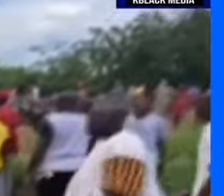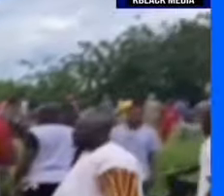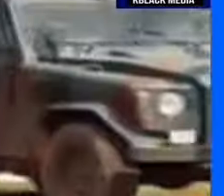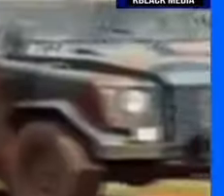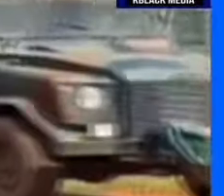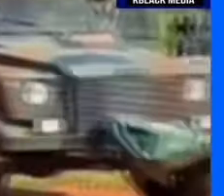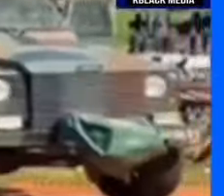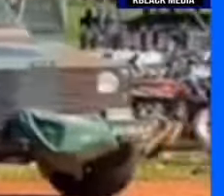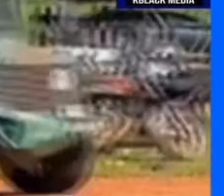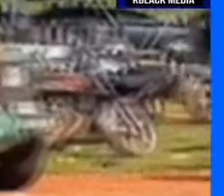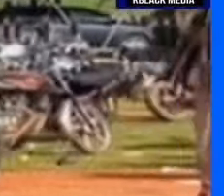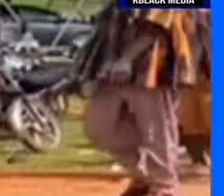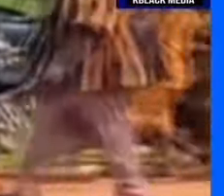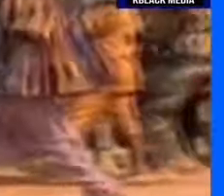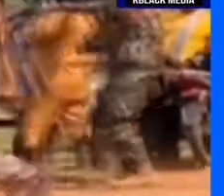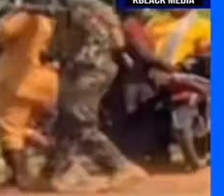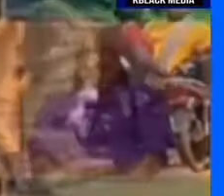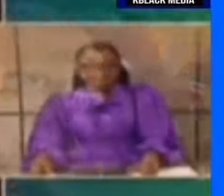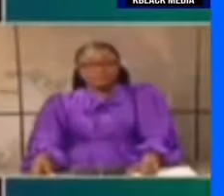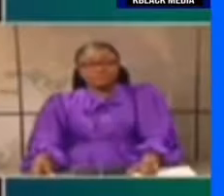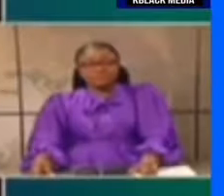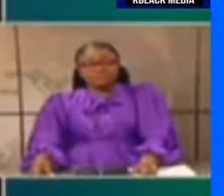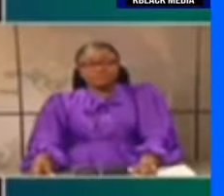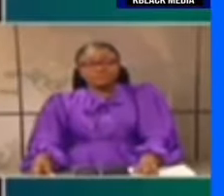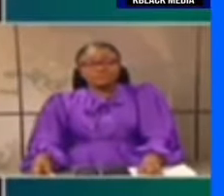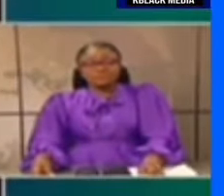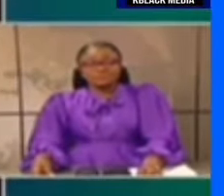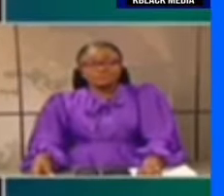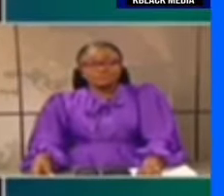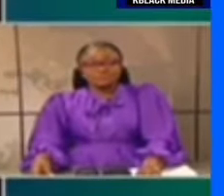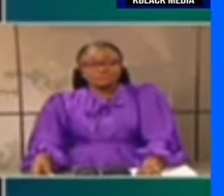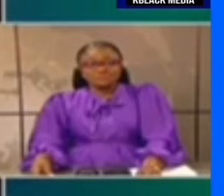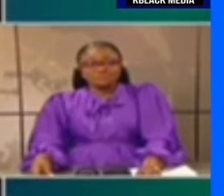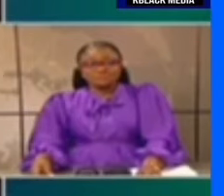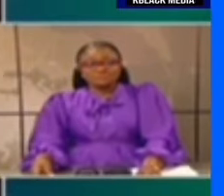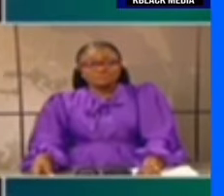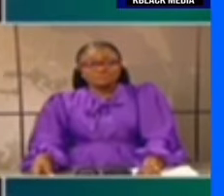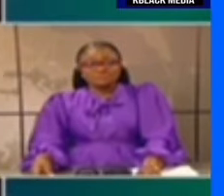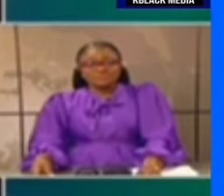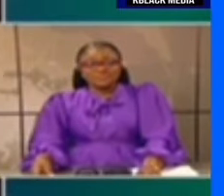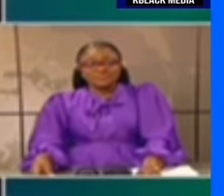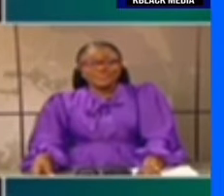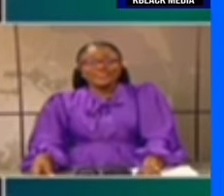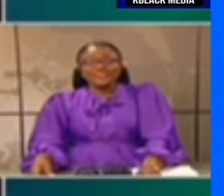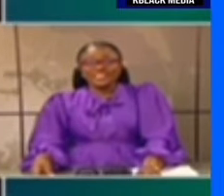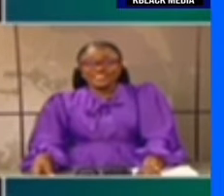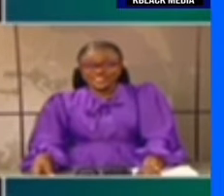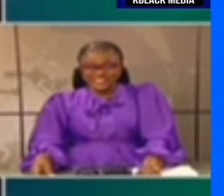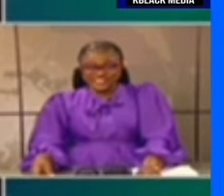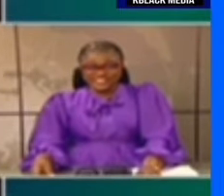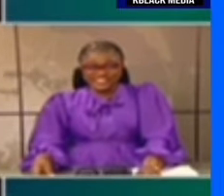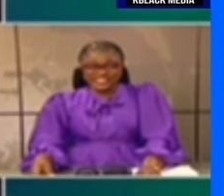eye Dr. Mahmoud Bawumia so se na ukuru mukura mponi we na mu bejina simpi so na mu dwamonum ese na ye de